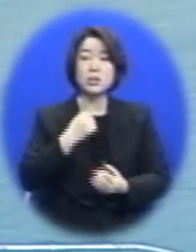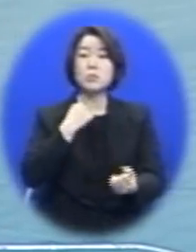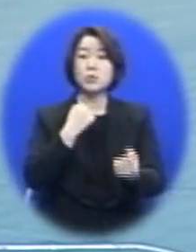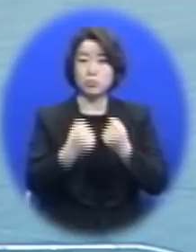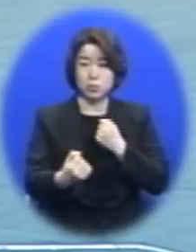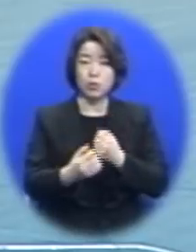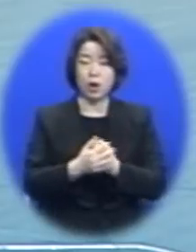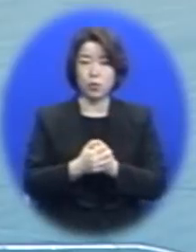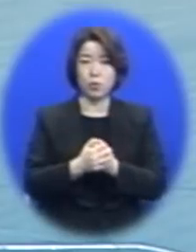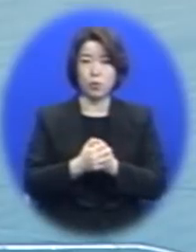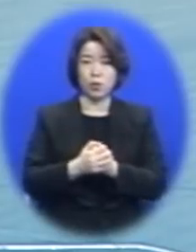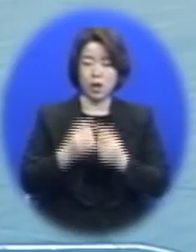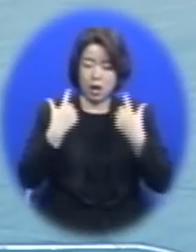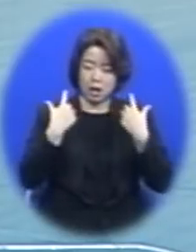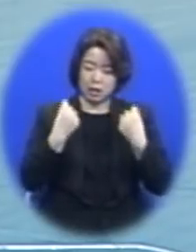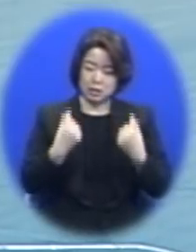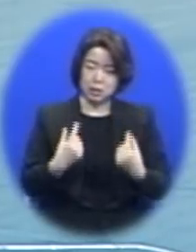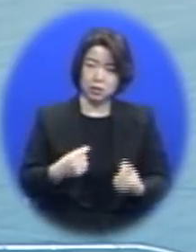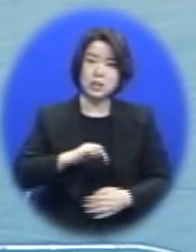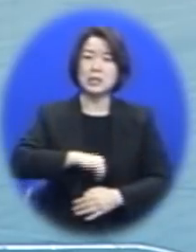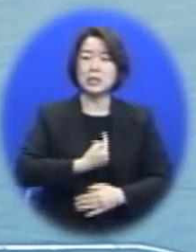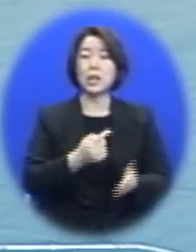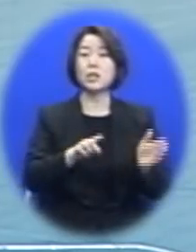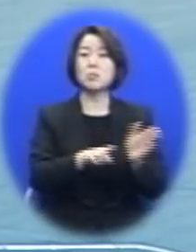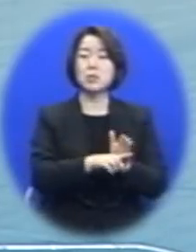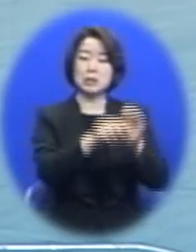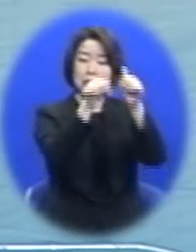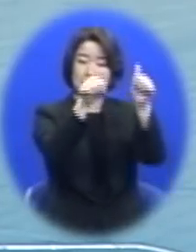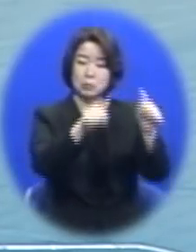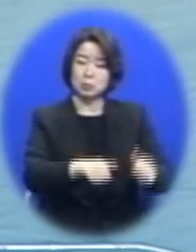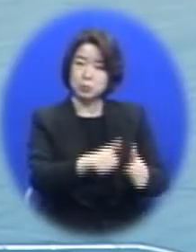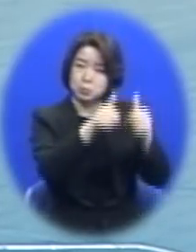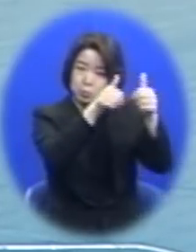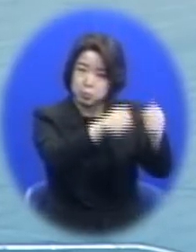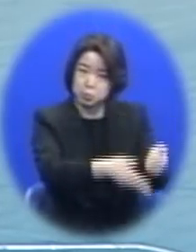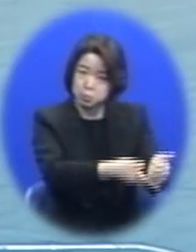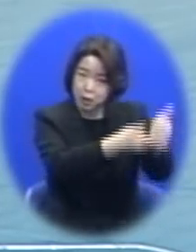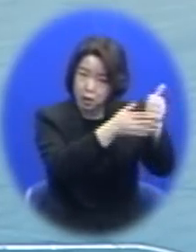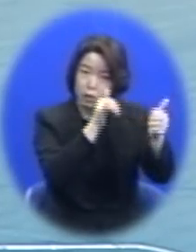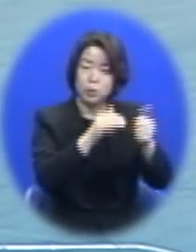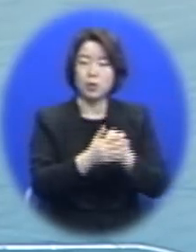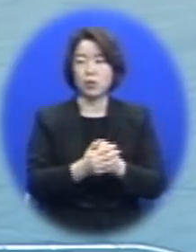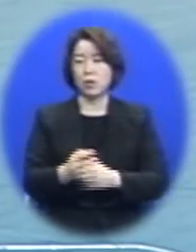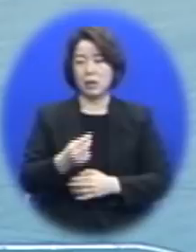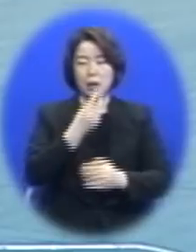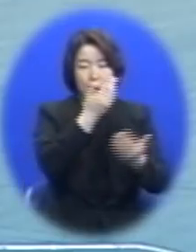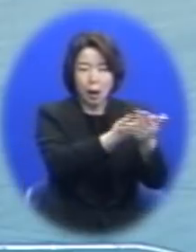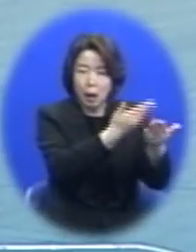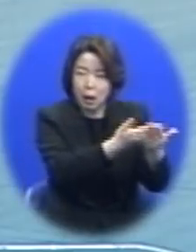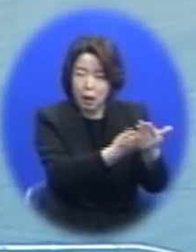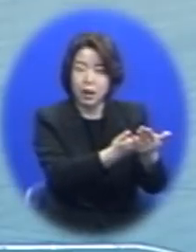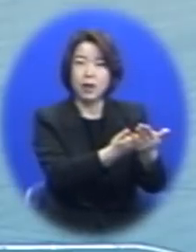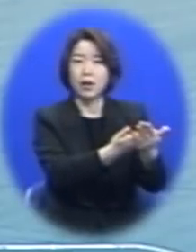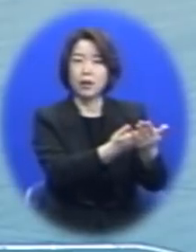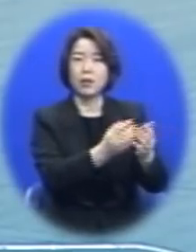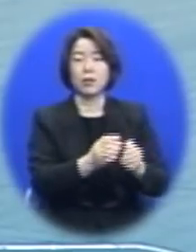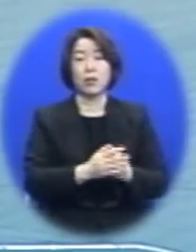상황에서도 여전히 자기들이 믿는 우상을 섬기고 살려달라는 거겠죠